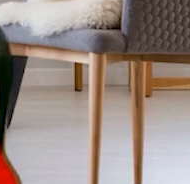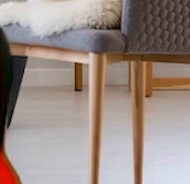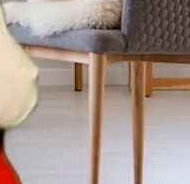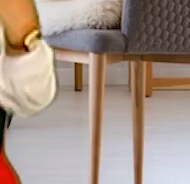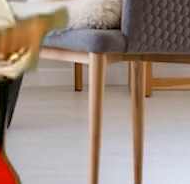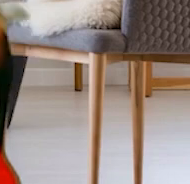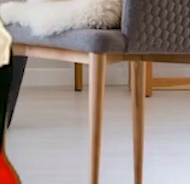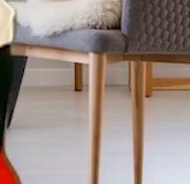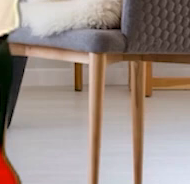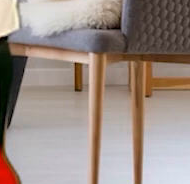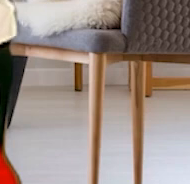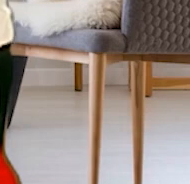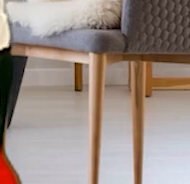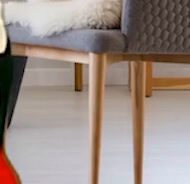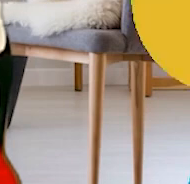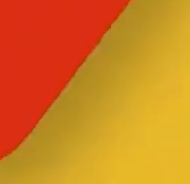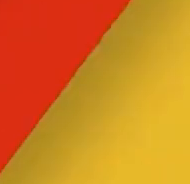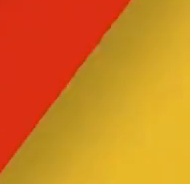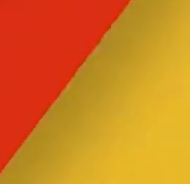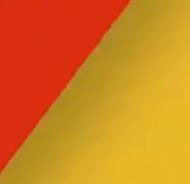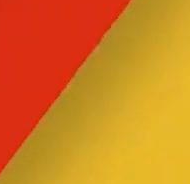Cool! Let's G!